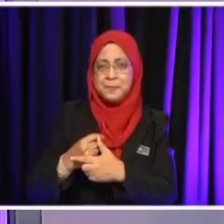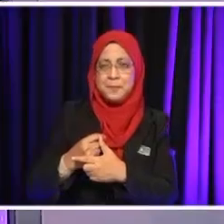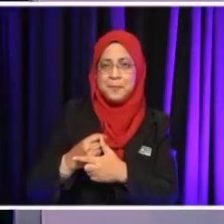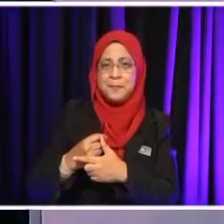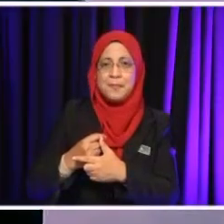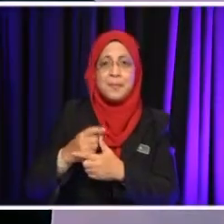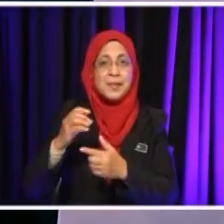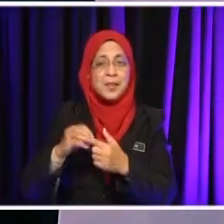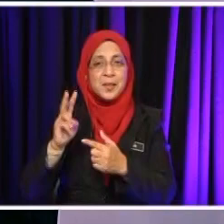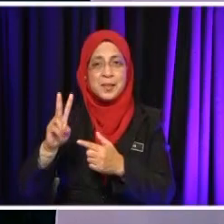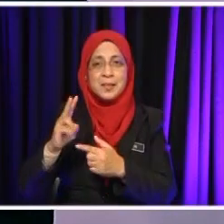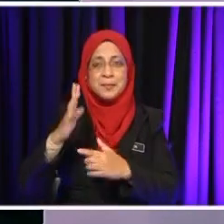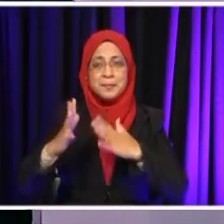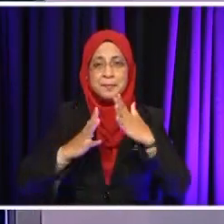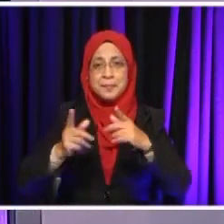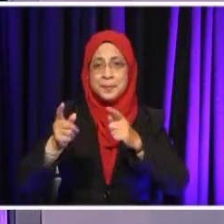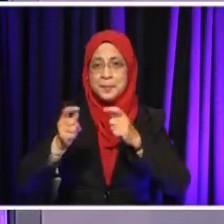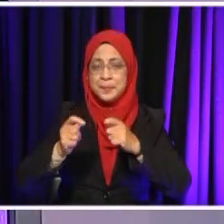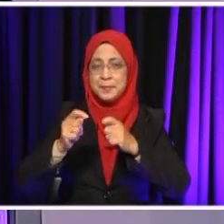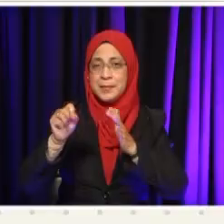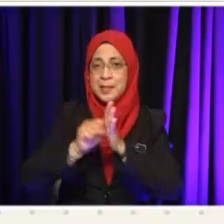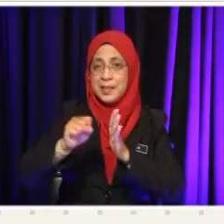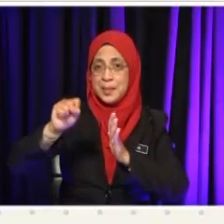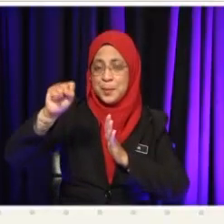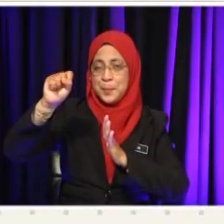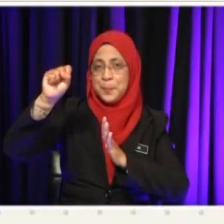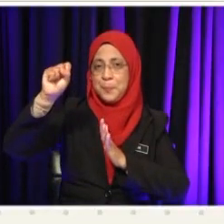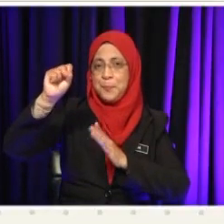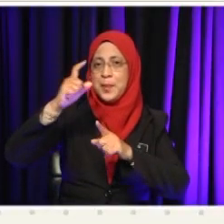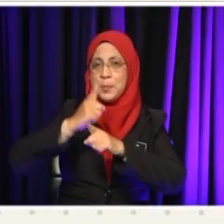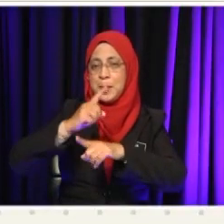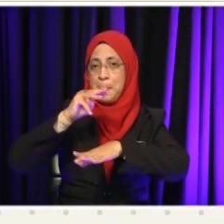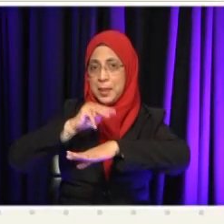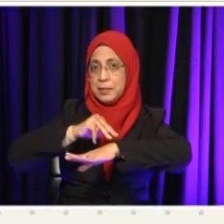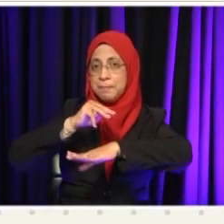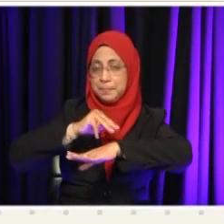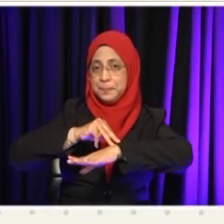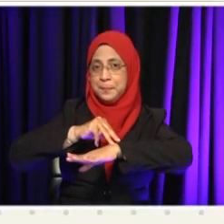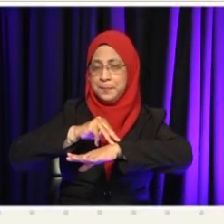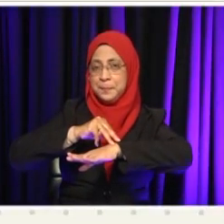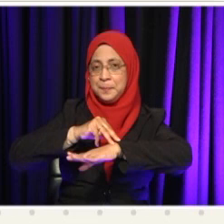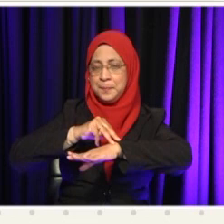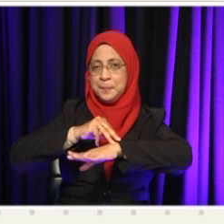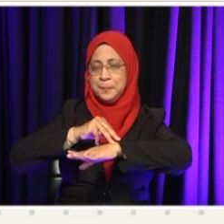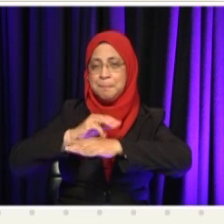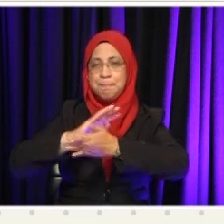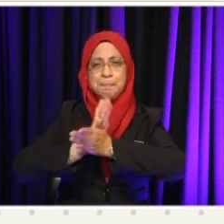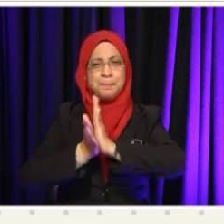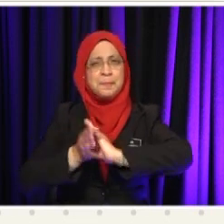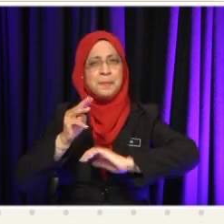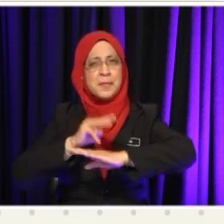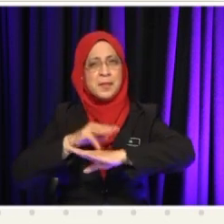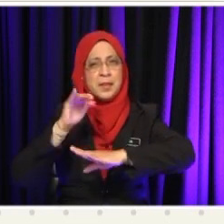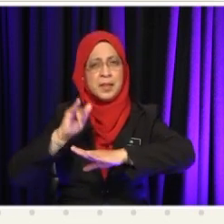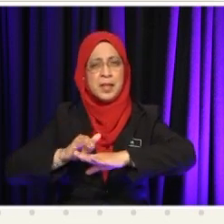yang kedua adalah isyarat yang diterima oleh satelit dibetulkan massanya menjadi masa yang